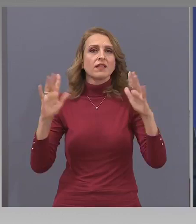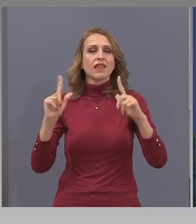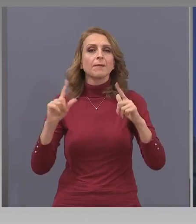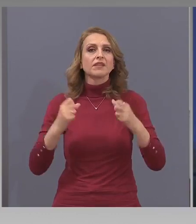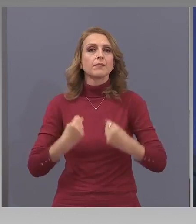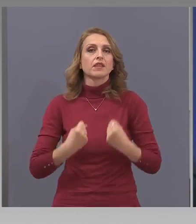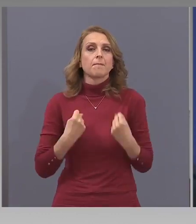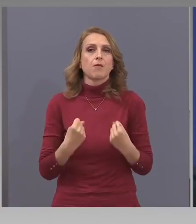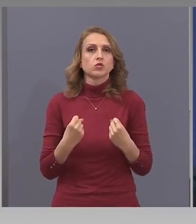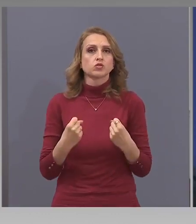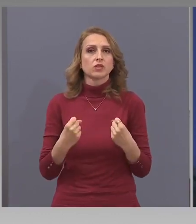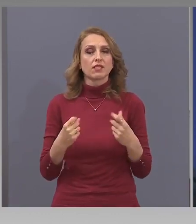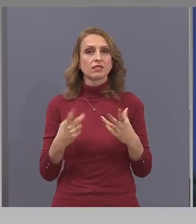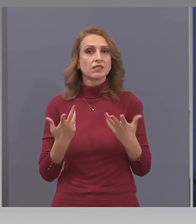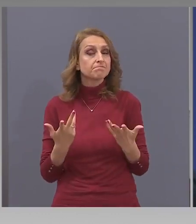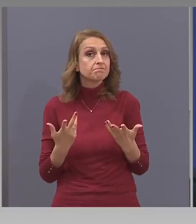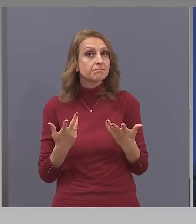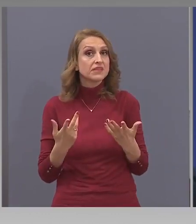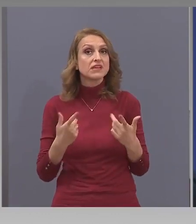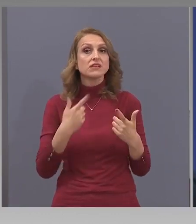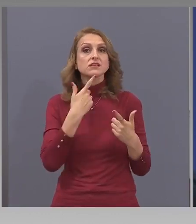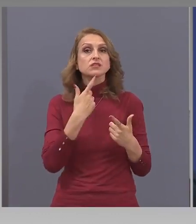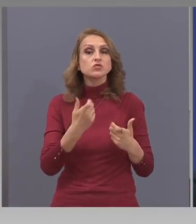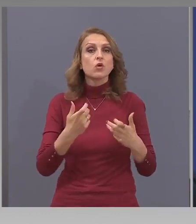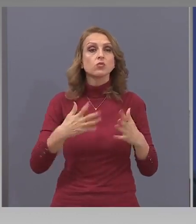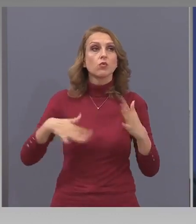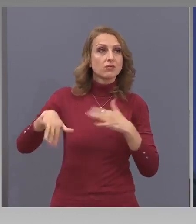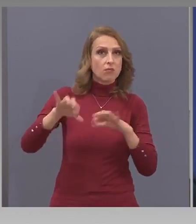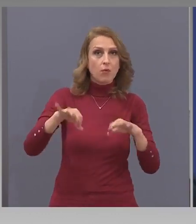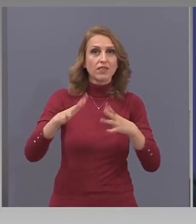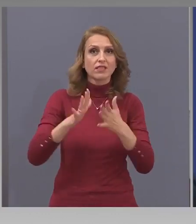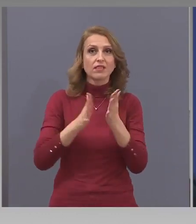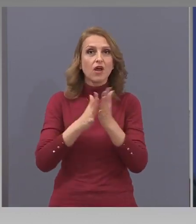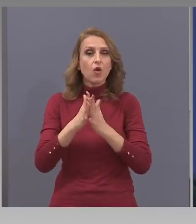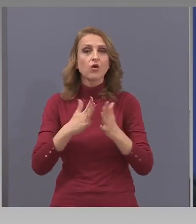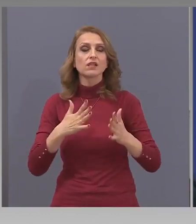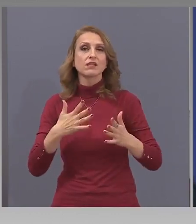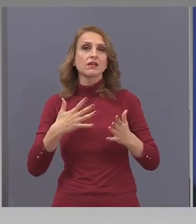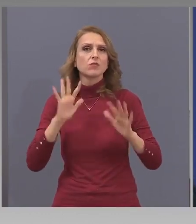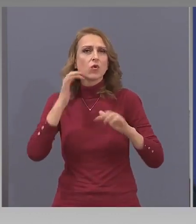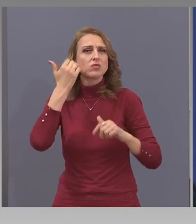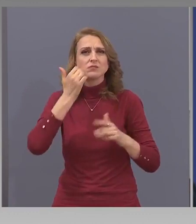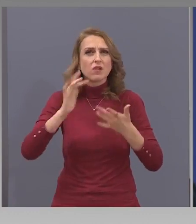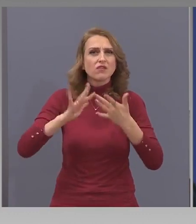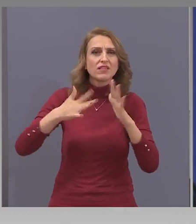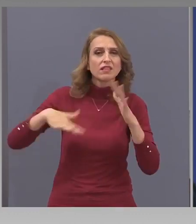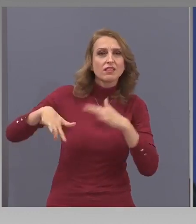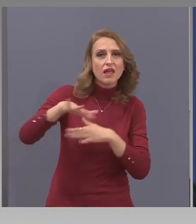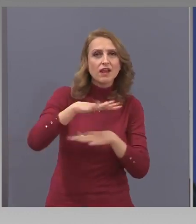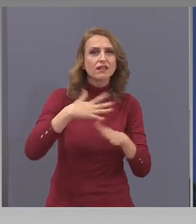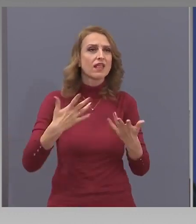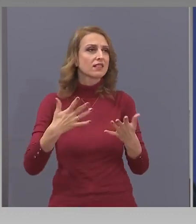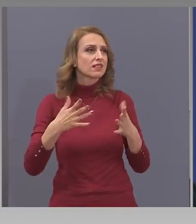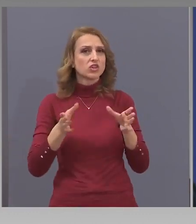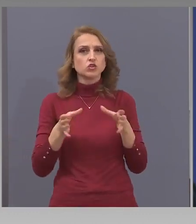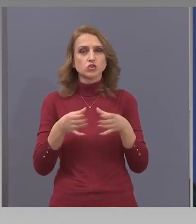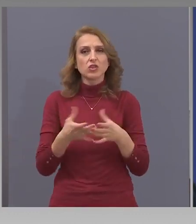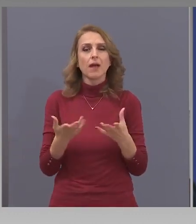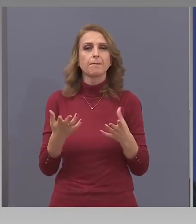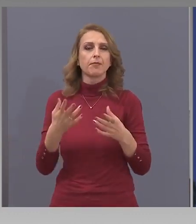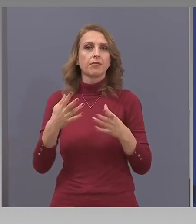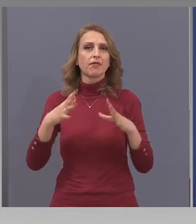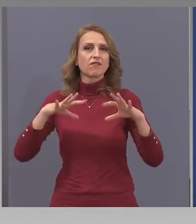и необходимостта от огромни мощности за щаба, властите, хората, които комуникират по този начин.